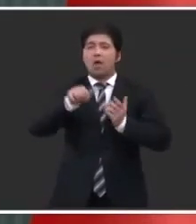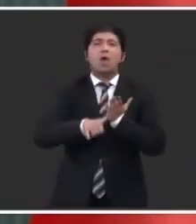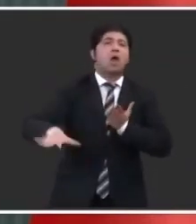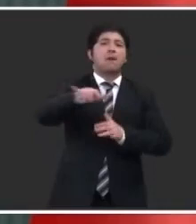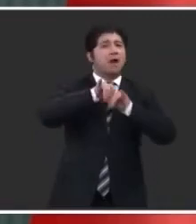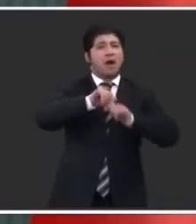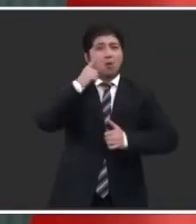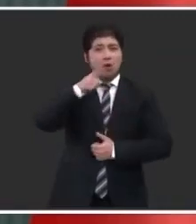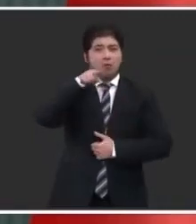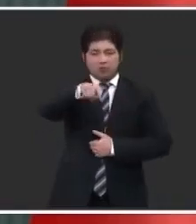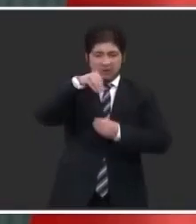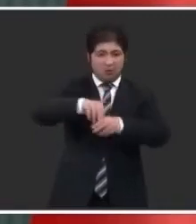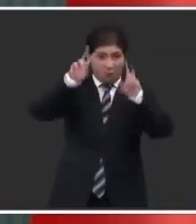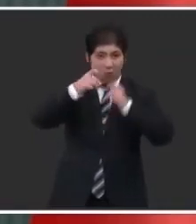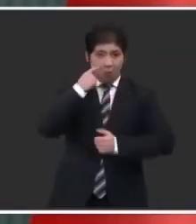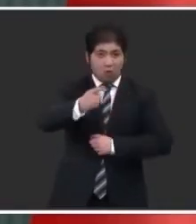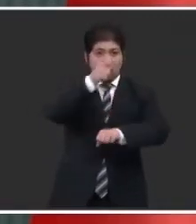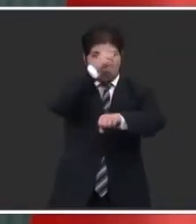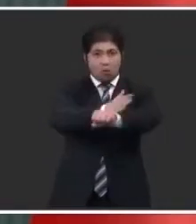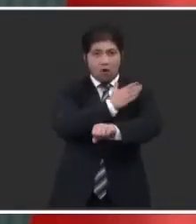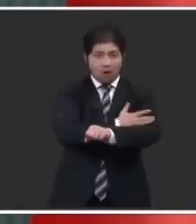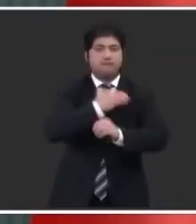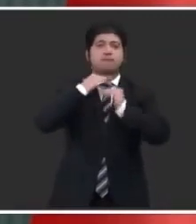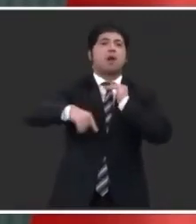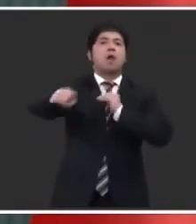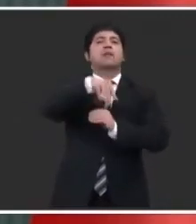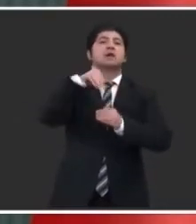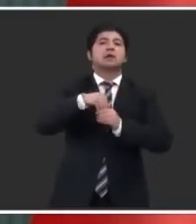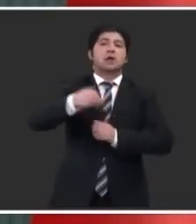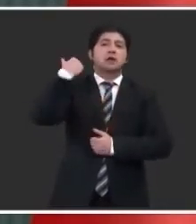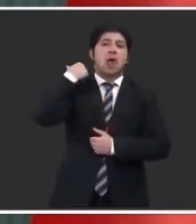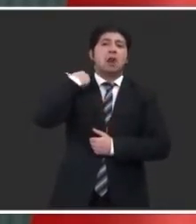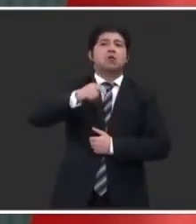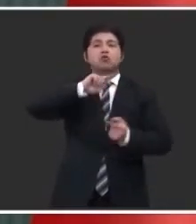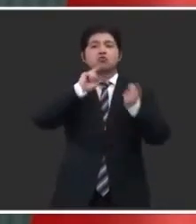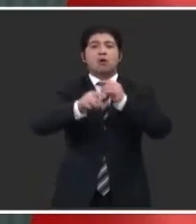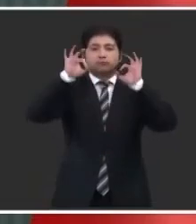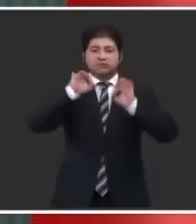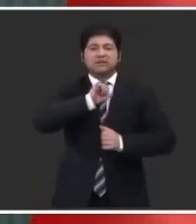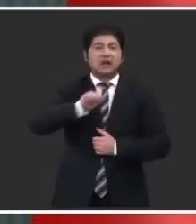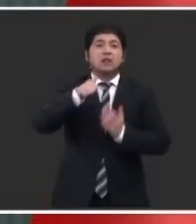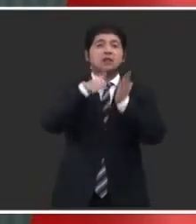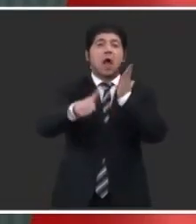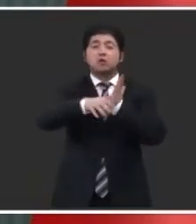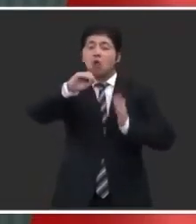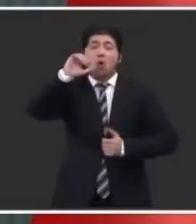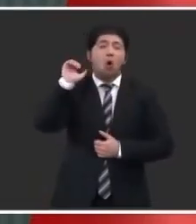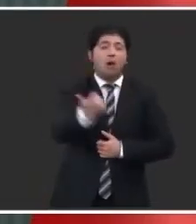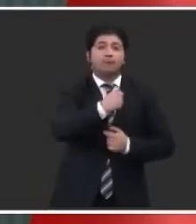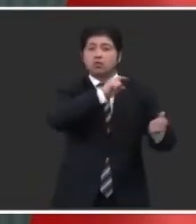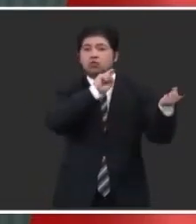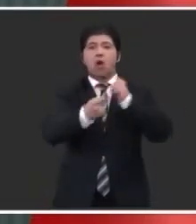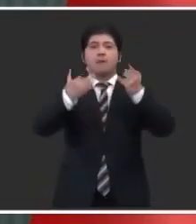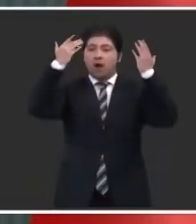bu hususta da ülkemiz ve milletimiz için yeni bir Milat tarihi Bir dönüm noktası